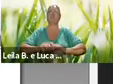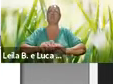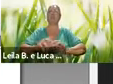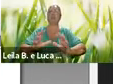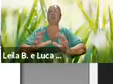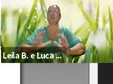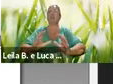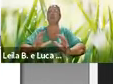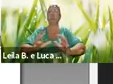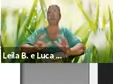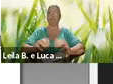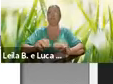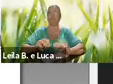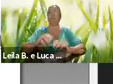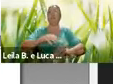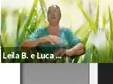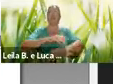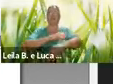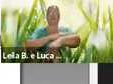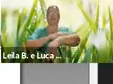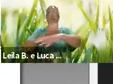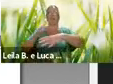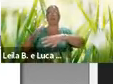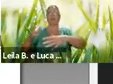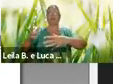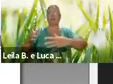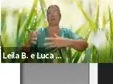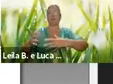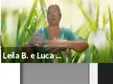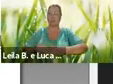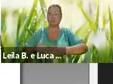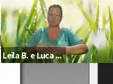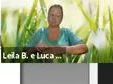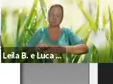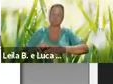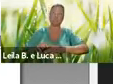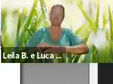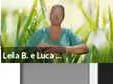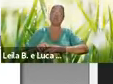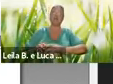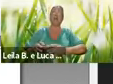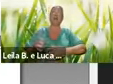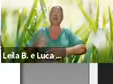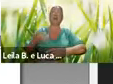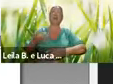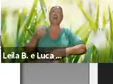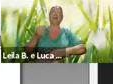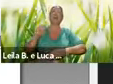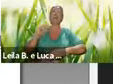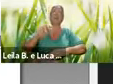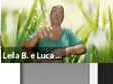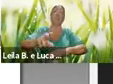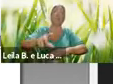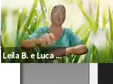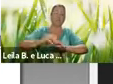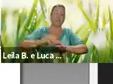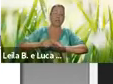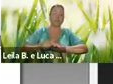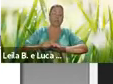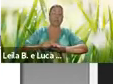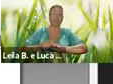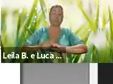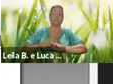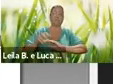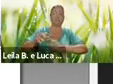eccitazione, come un gradevole brivido, vuol dire, aveva la pelle d'oca, no? Andrea Luisa è